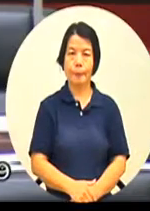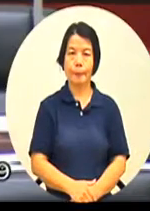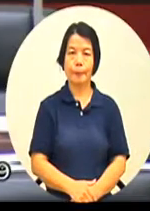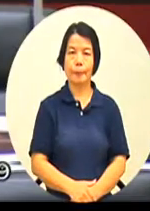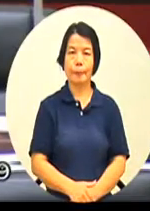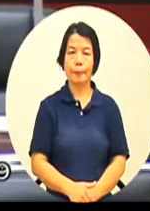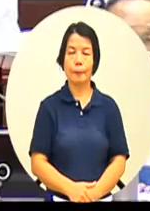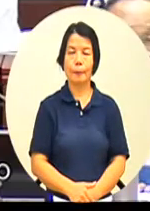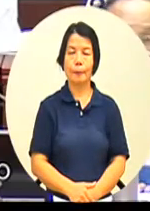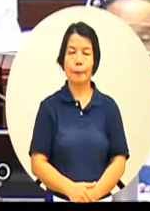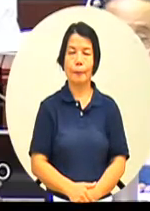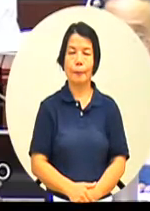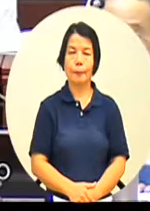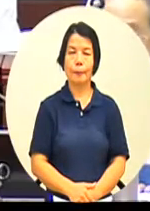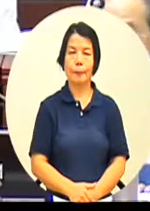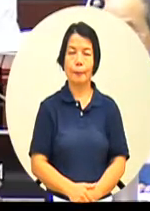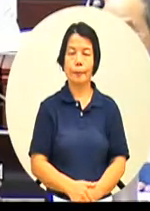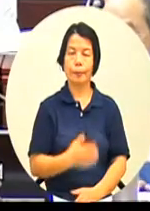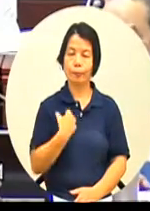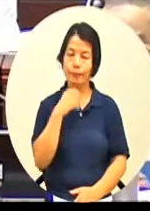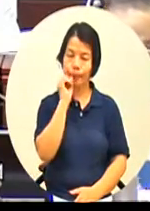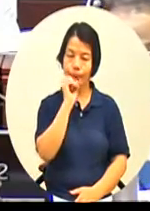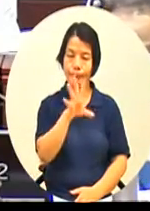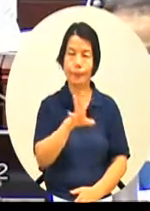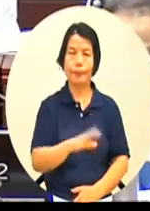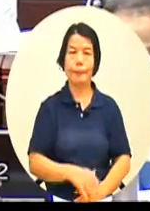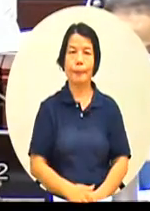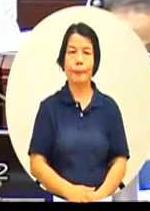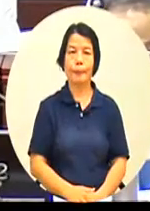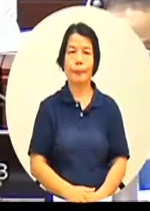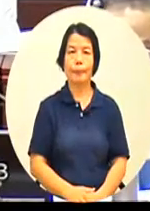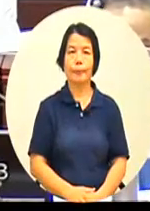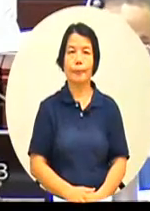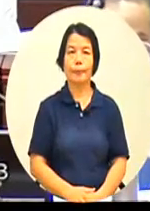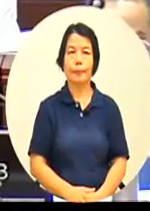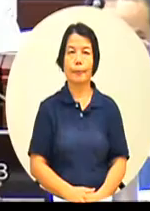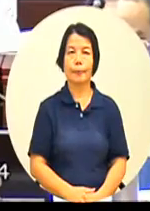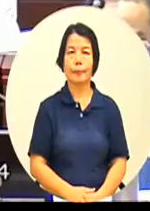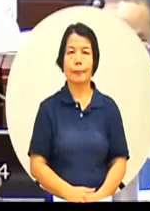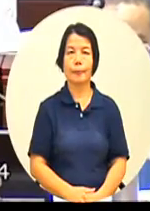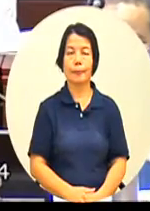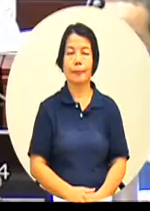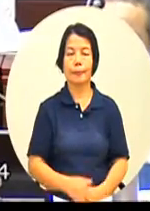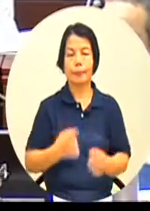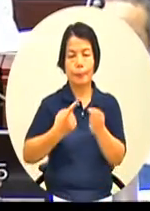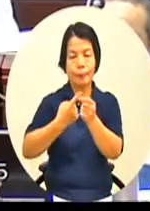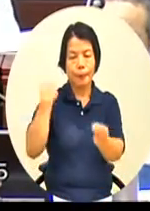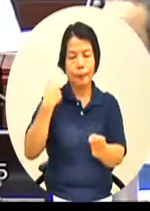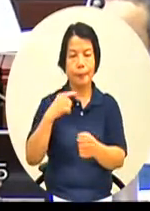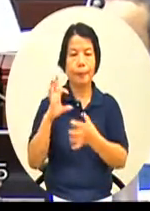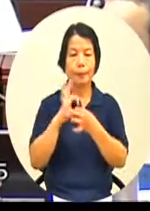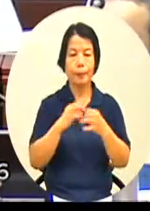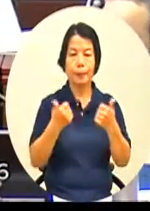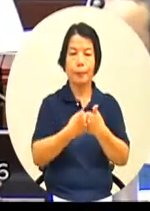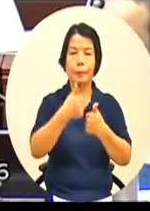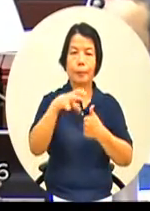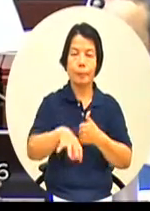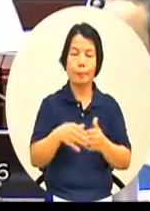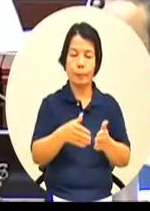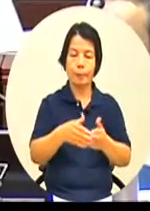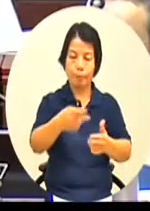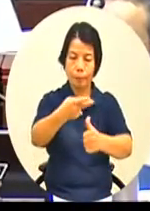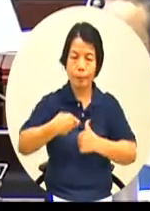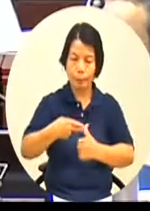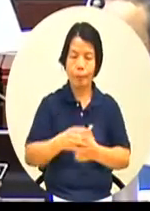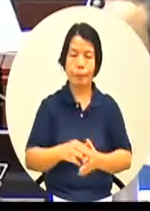请答。 跟议员报告哈，那其实去年因为议会有要求我